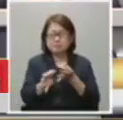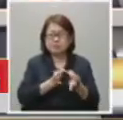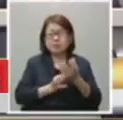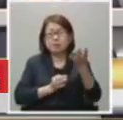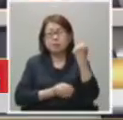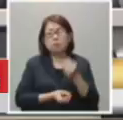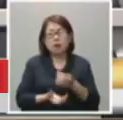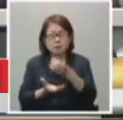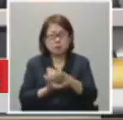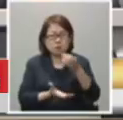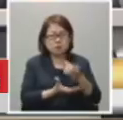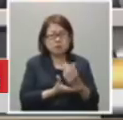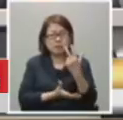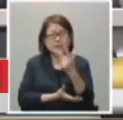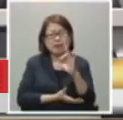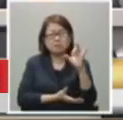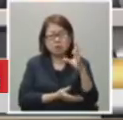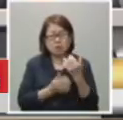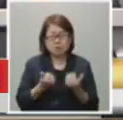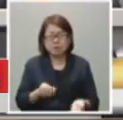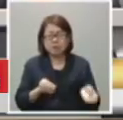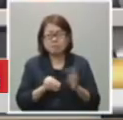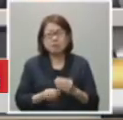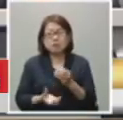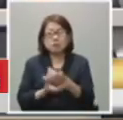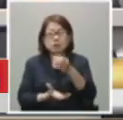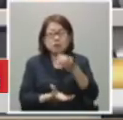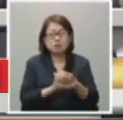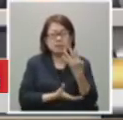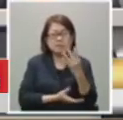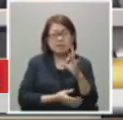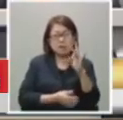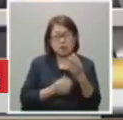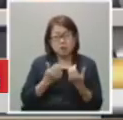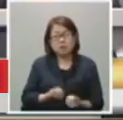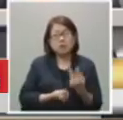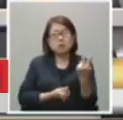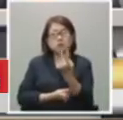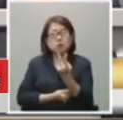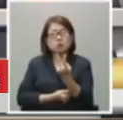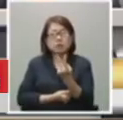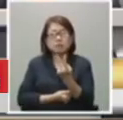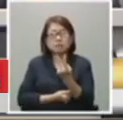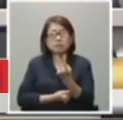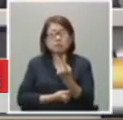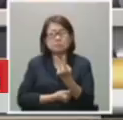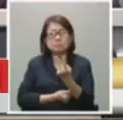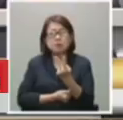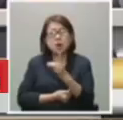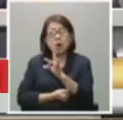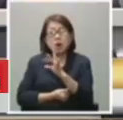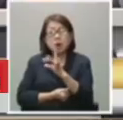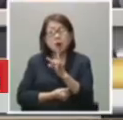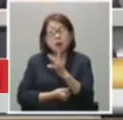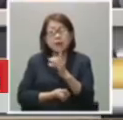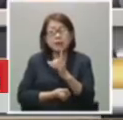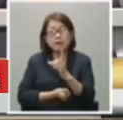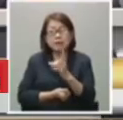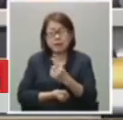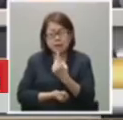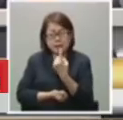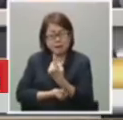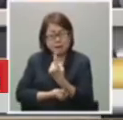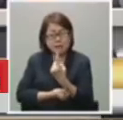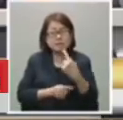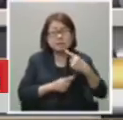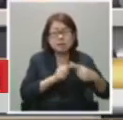3 ขวด 100แล้วก็มา4 ขวด 100ทุกวันนี้2 ขวดได้ขวดร้อยได้ขวดครึ่งอ่ะก็คน